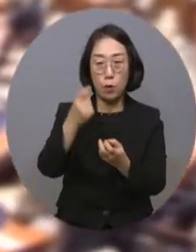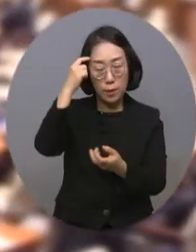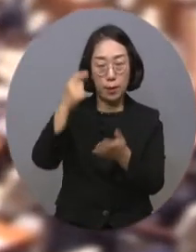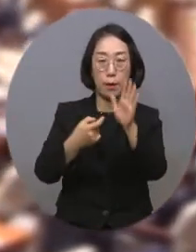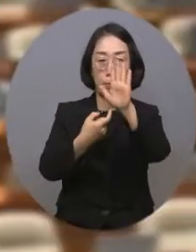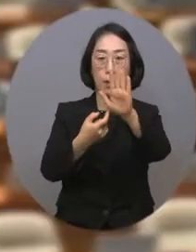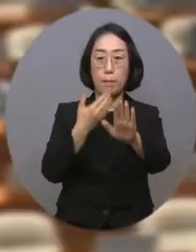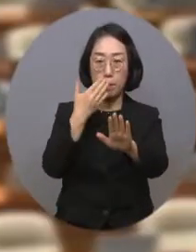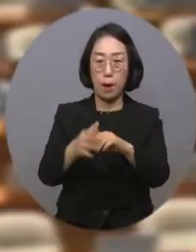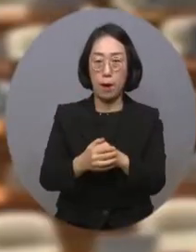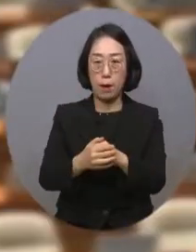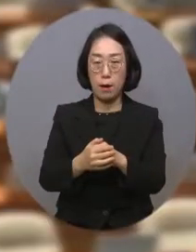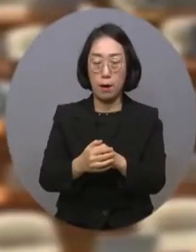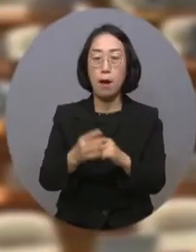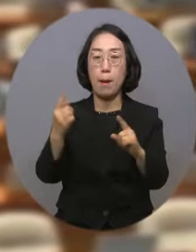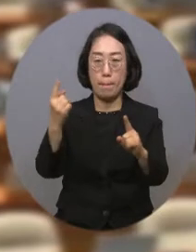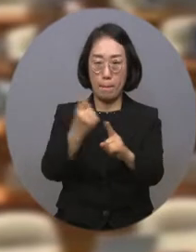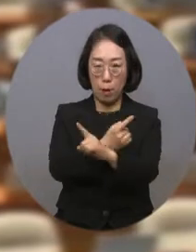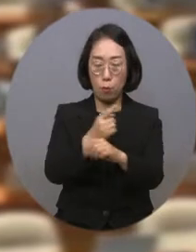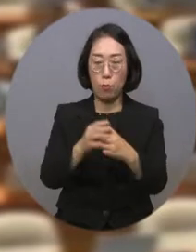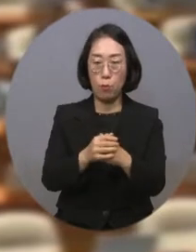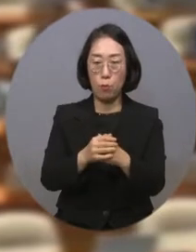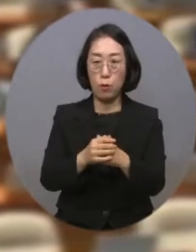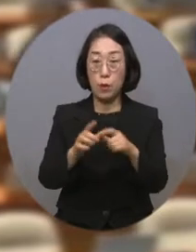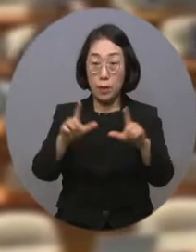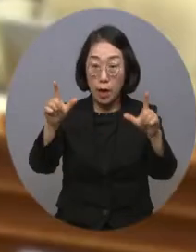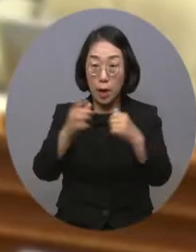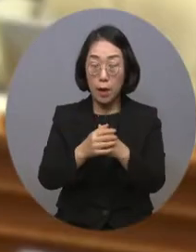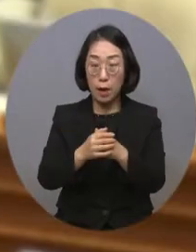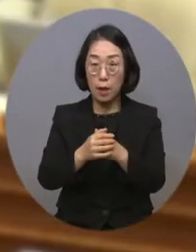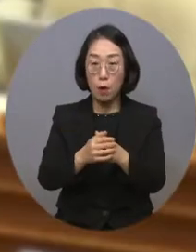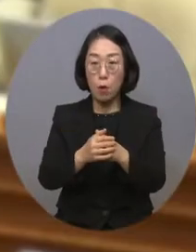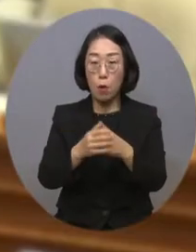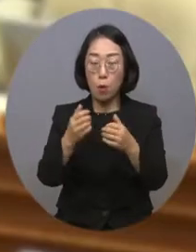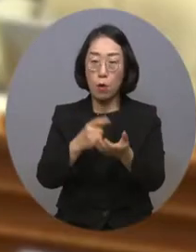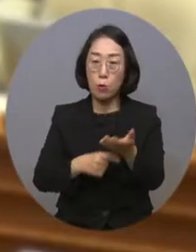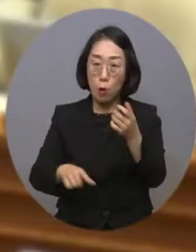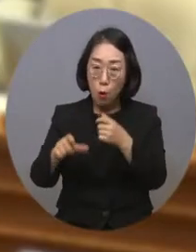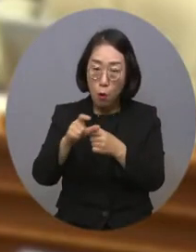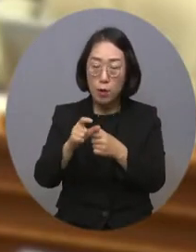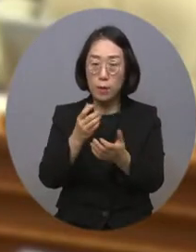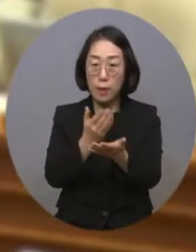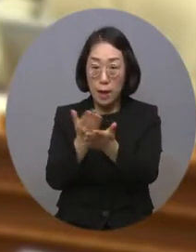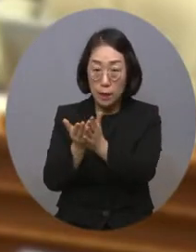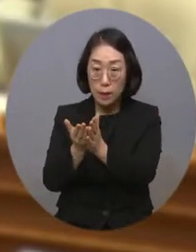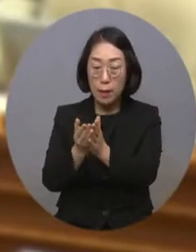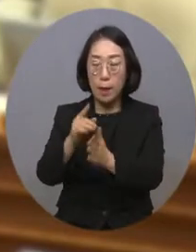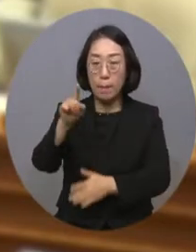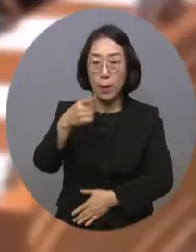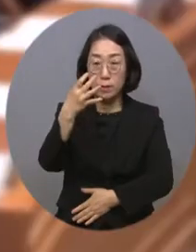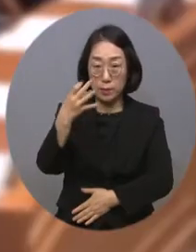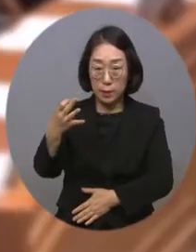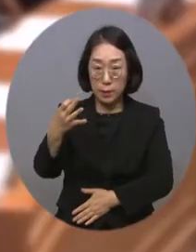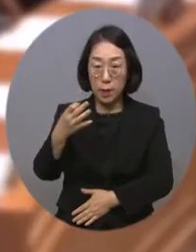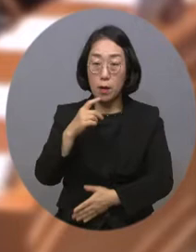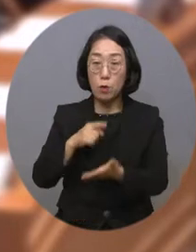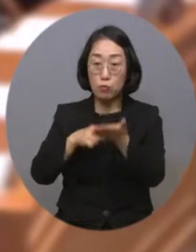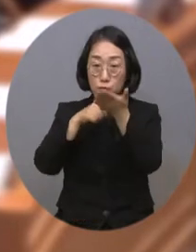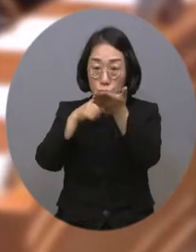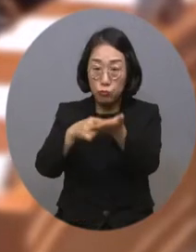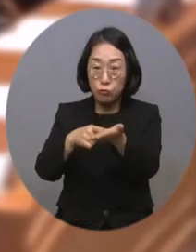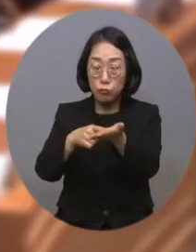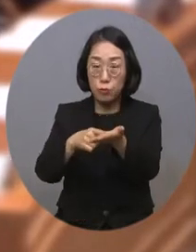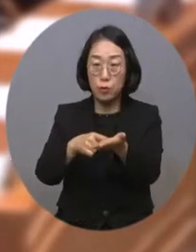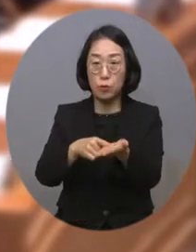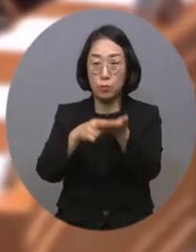했습니다. 한편 이날 본회의에서는 해당 개정안을 포함해 총 114개의 안건이 국회